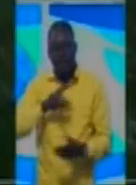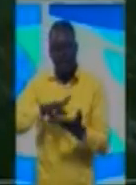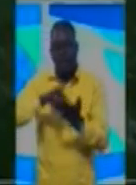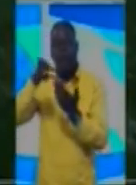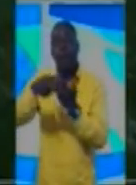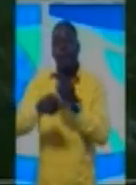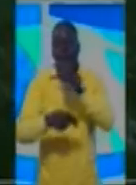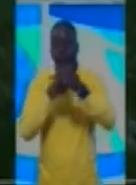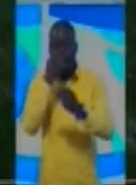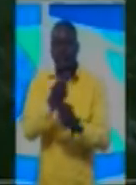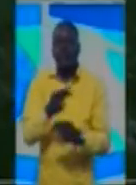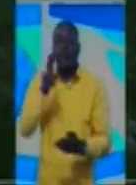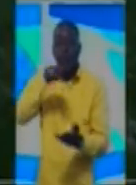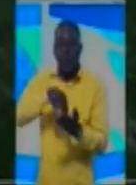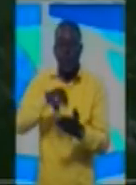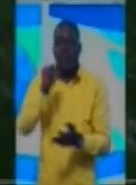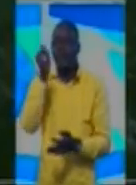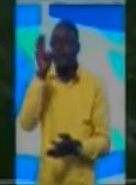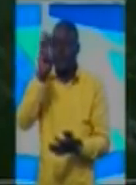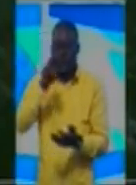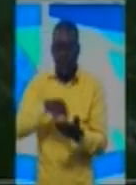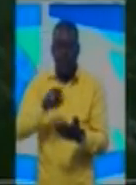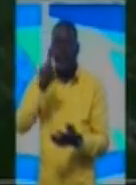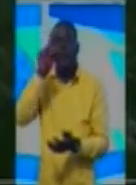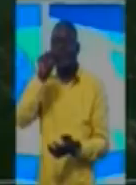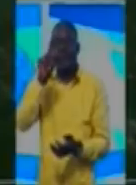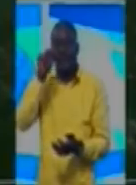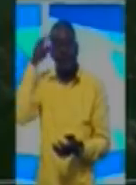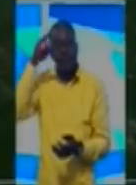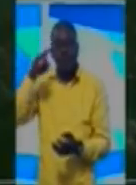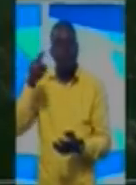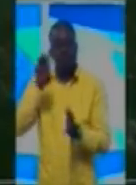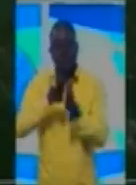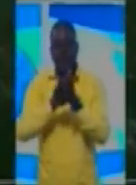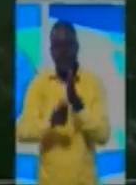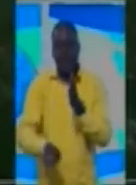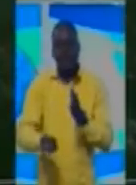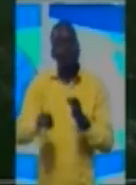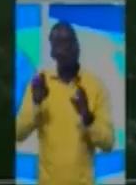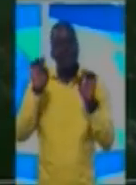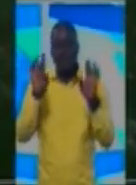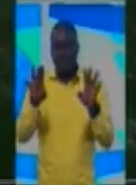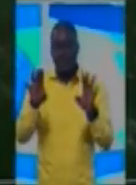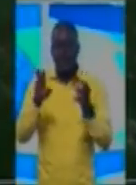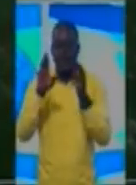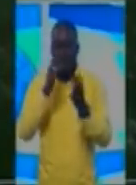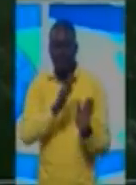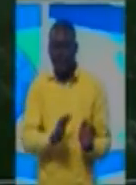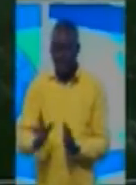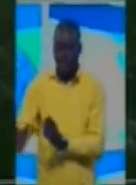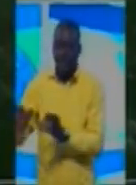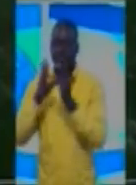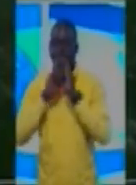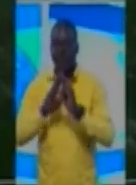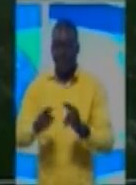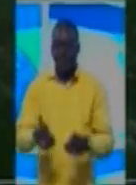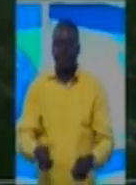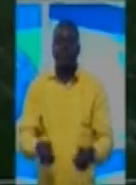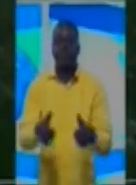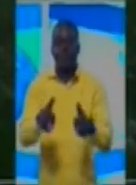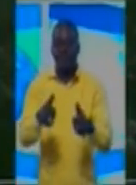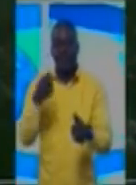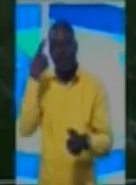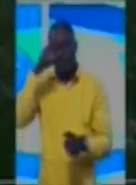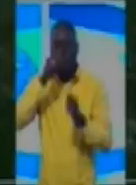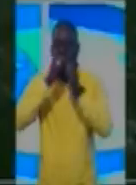national 2016-2020 pour la réduction des risques et la préparation à la réponse aux urgences. Pour la paix